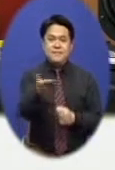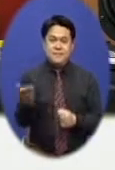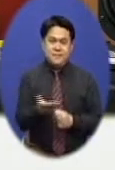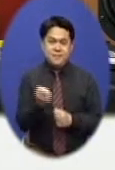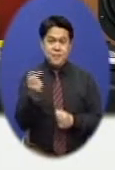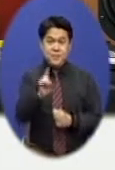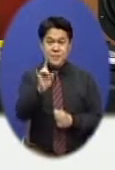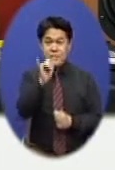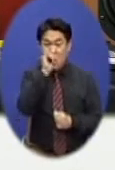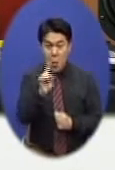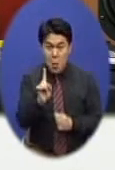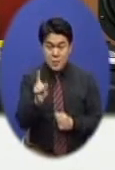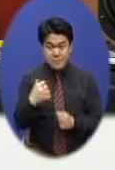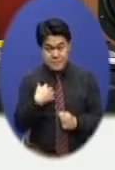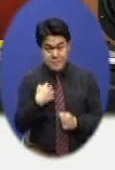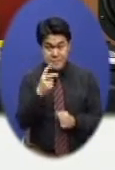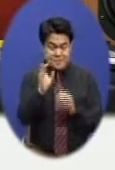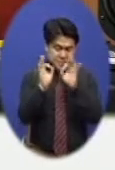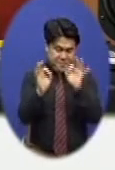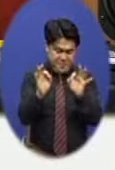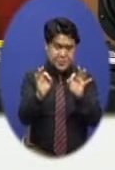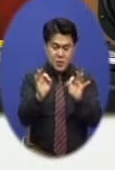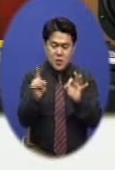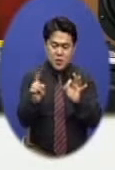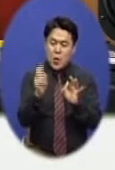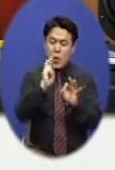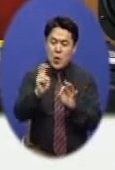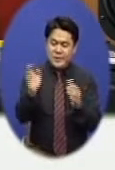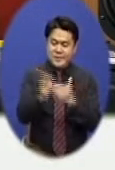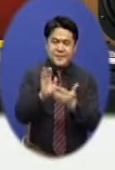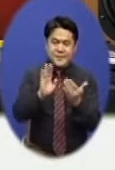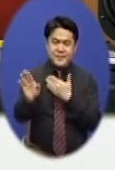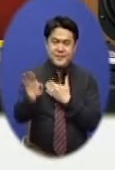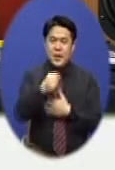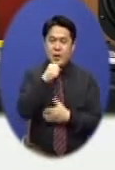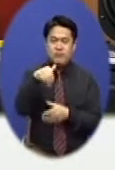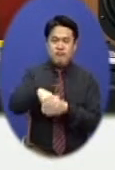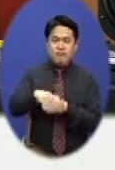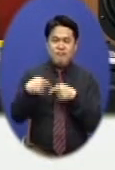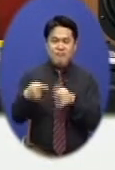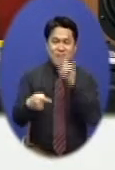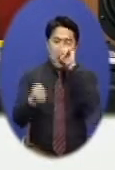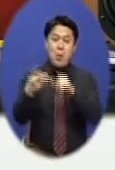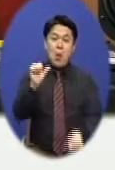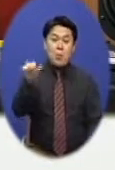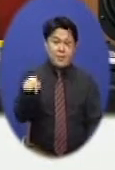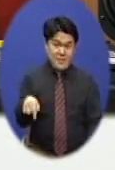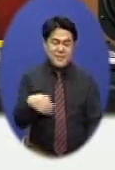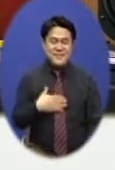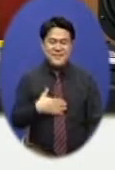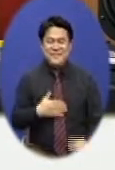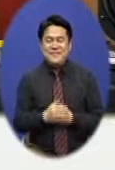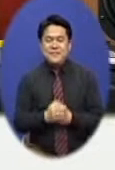하셔야 될 일이 있잖아요. 그래요. 이 시청자 심사가 있습니다. 이거는요. 5번으로 네. 네, 눌러주시고요.